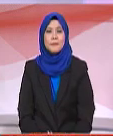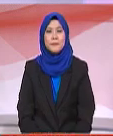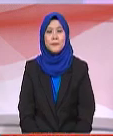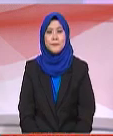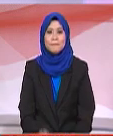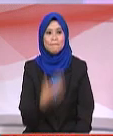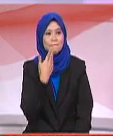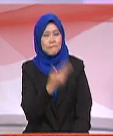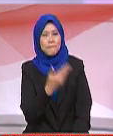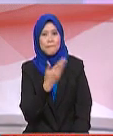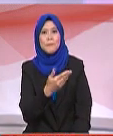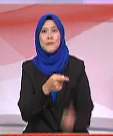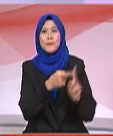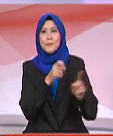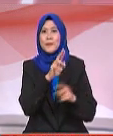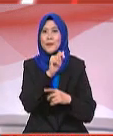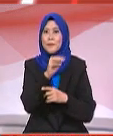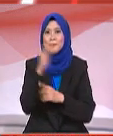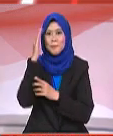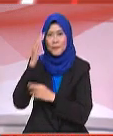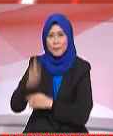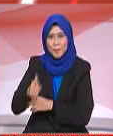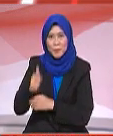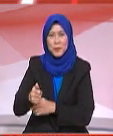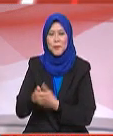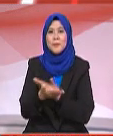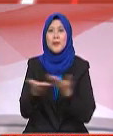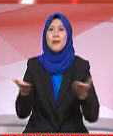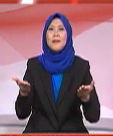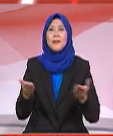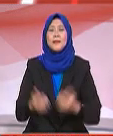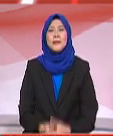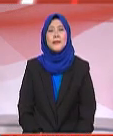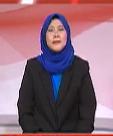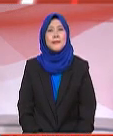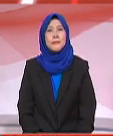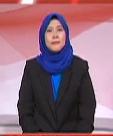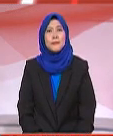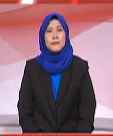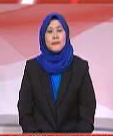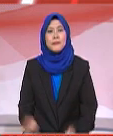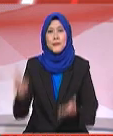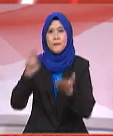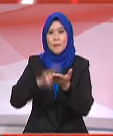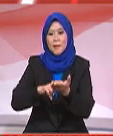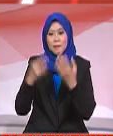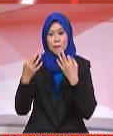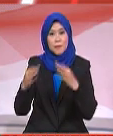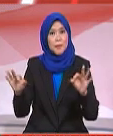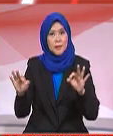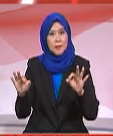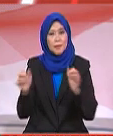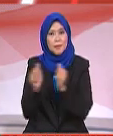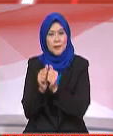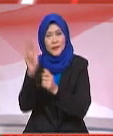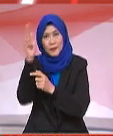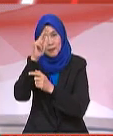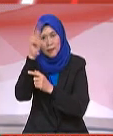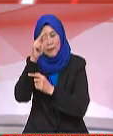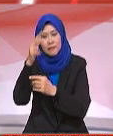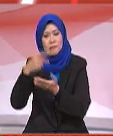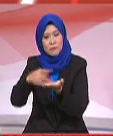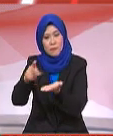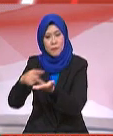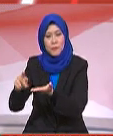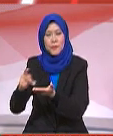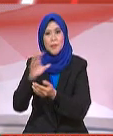Terima kasih rakan tugas di Angkasa Puri. Assalamualaikum dan salam sejahtera. Pendaftaran secara percuma dengan kerajaan membiayai